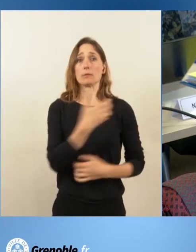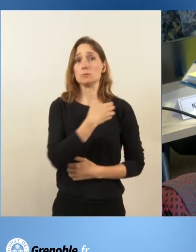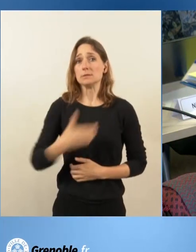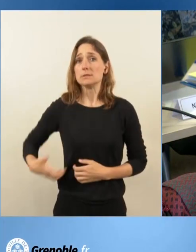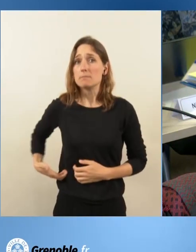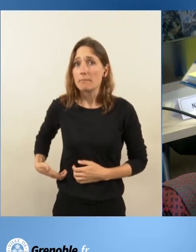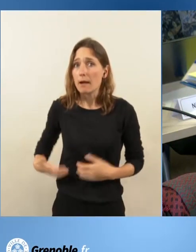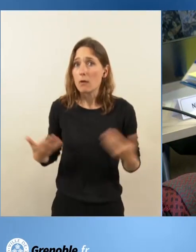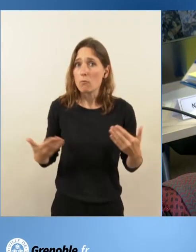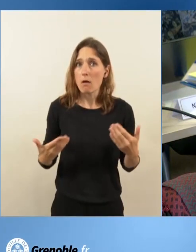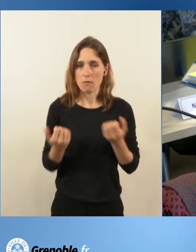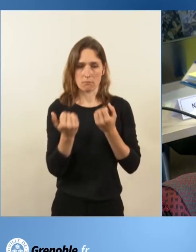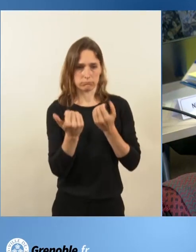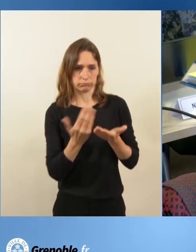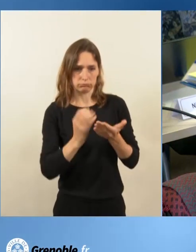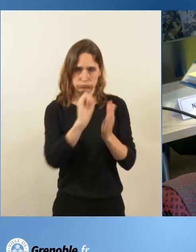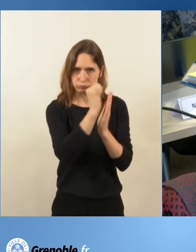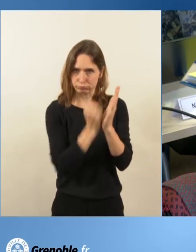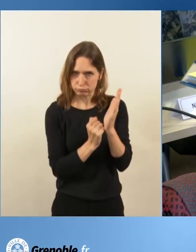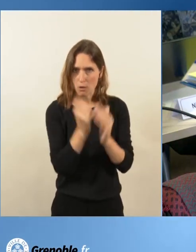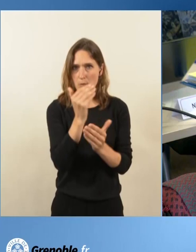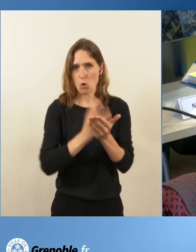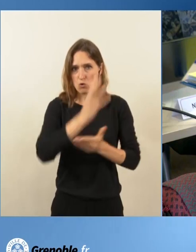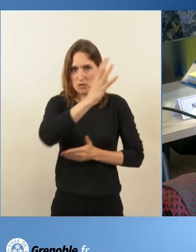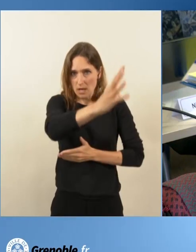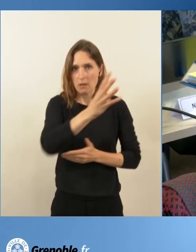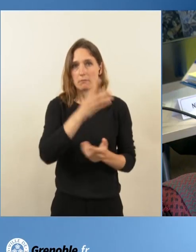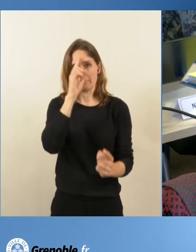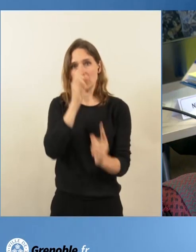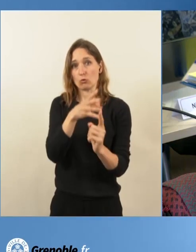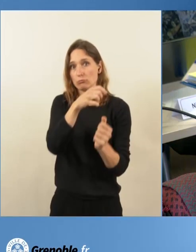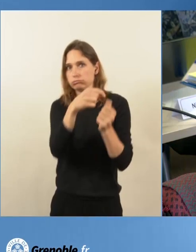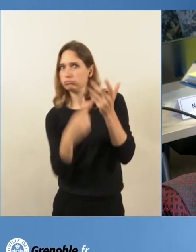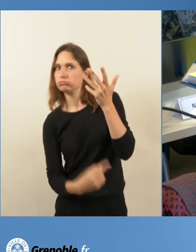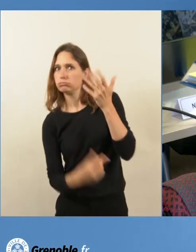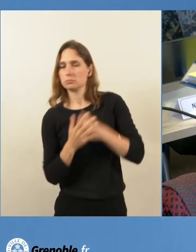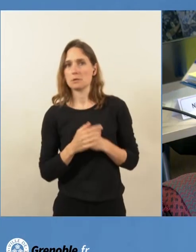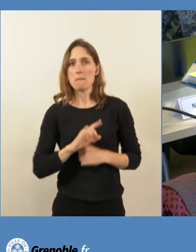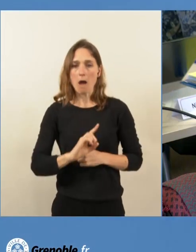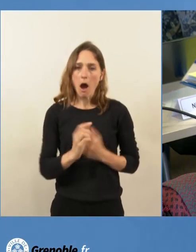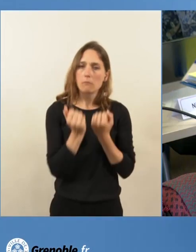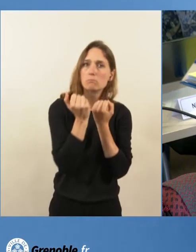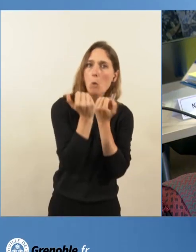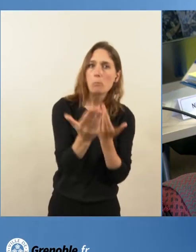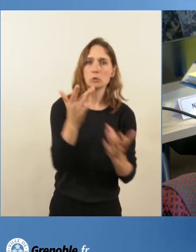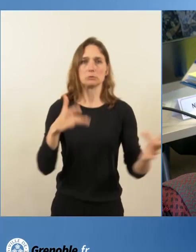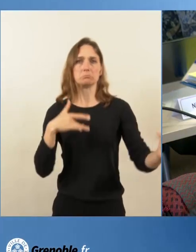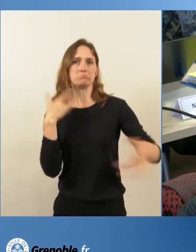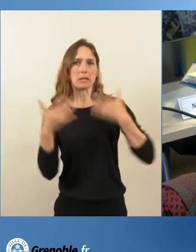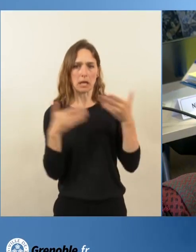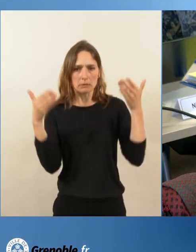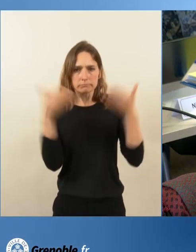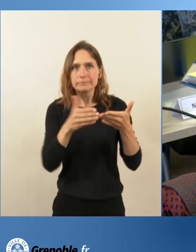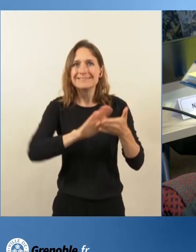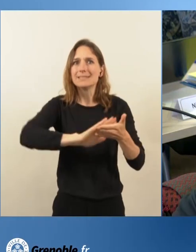élaboré un projet qui a plusieurs vocations et qui n'est pas simplement de proposer des spectacles à des publics